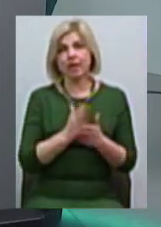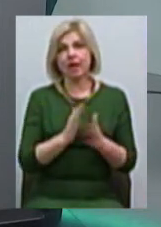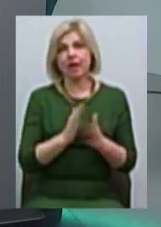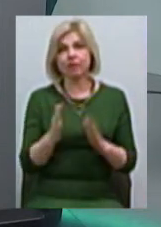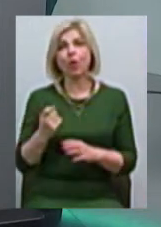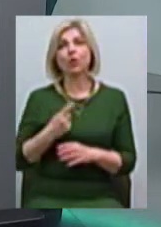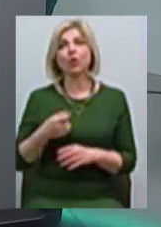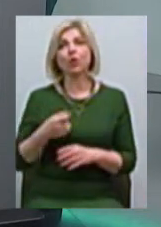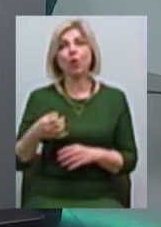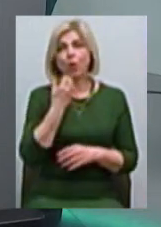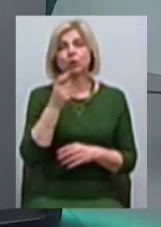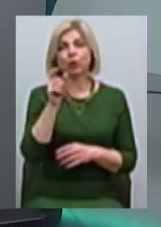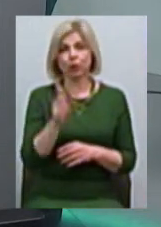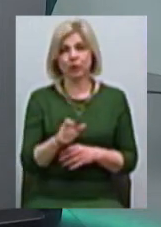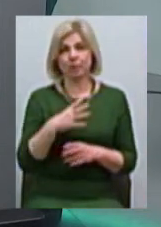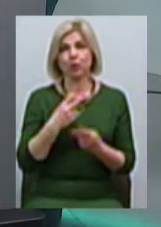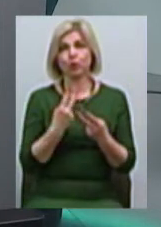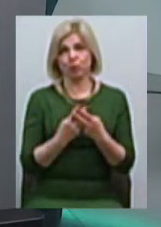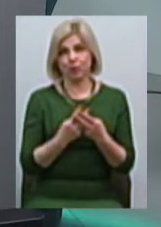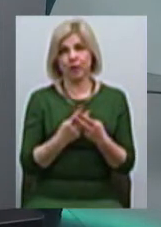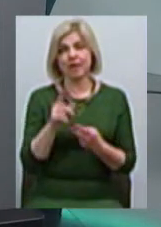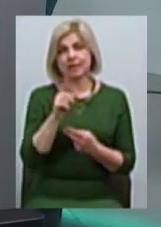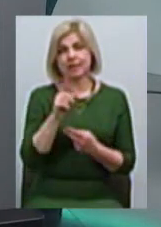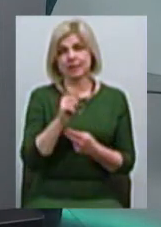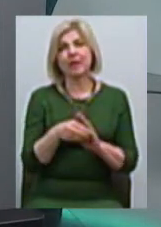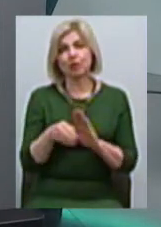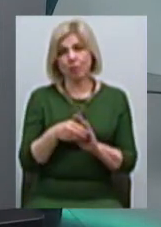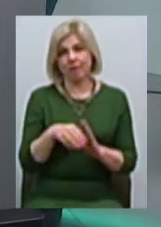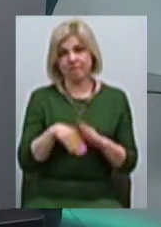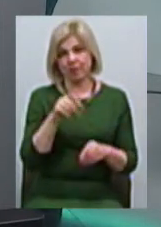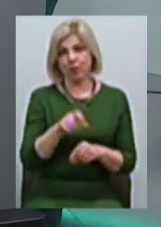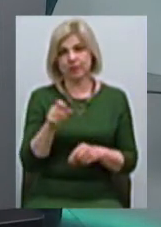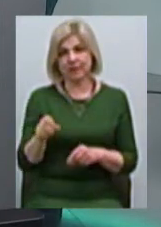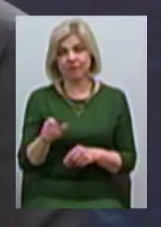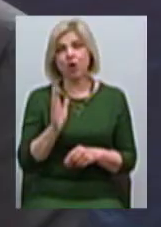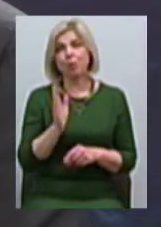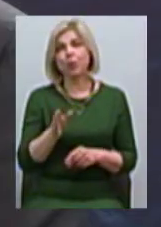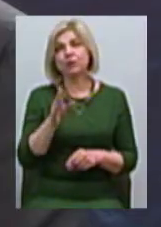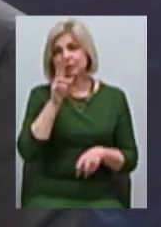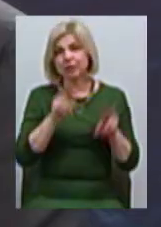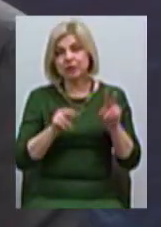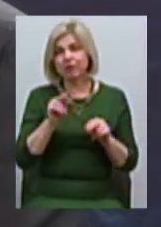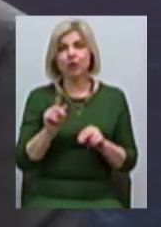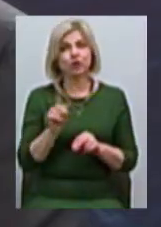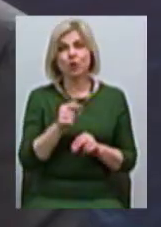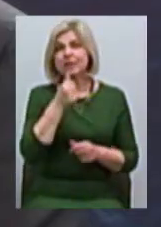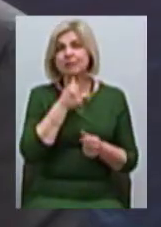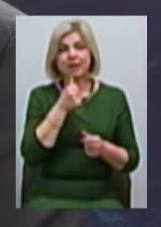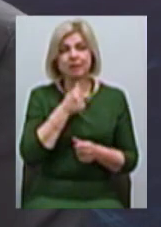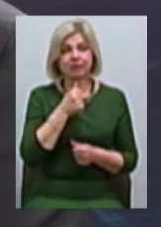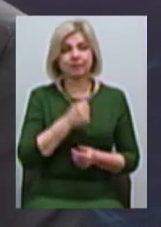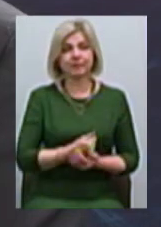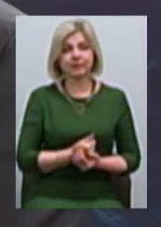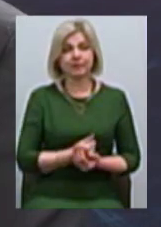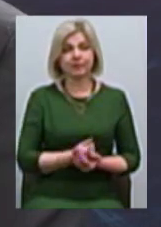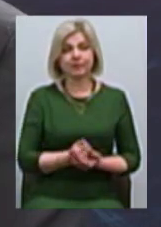області, коли людина пішла в тюрму за підкуп виборців. Ну, будемо сподіватися, що з превентивних точки зору і